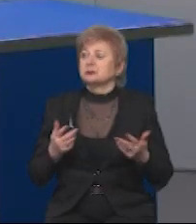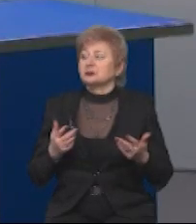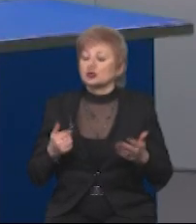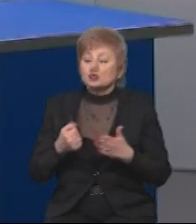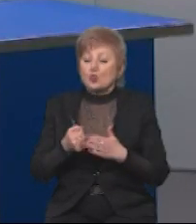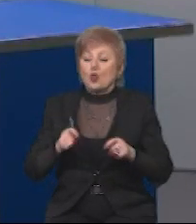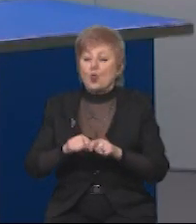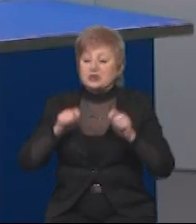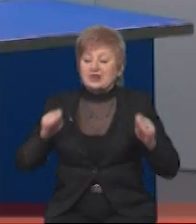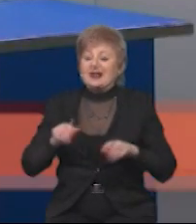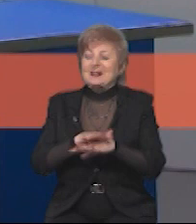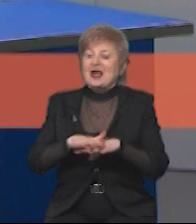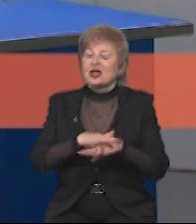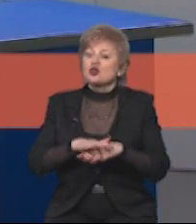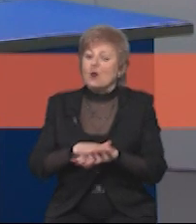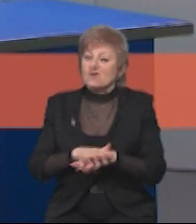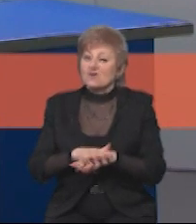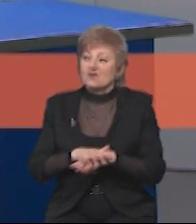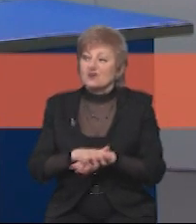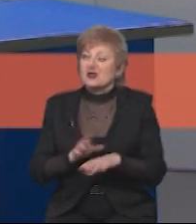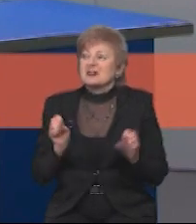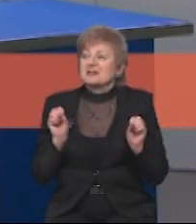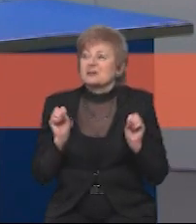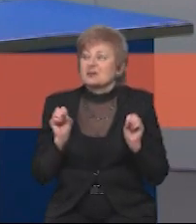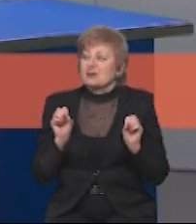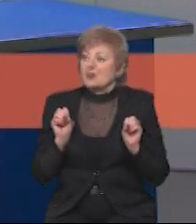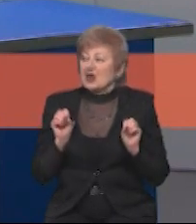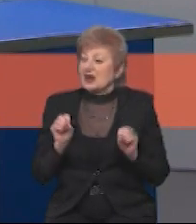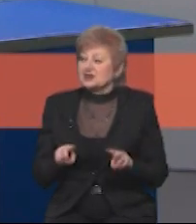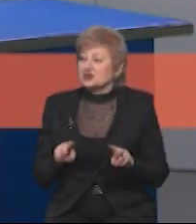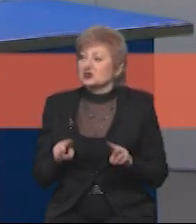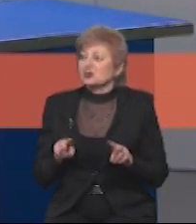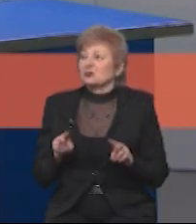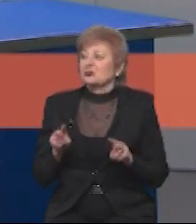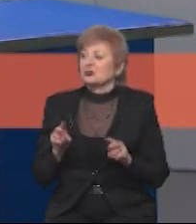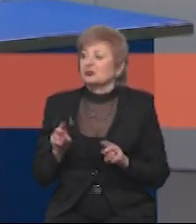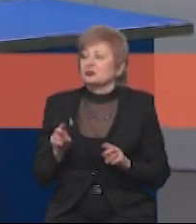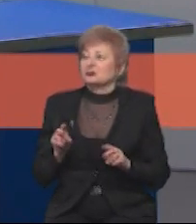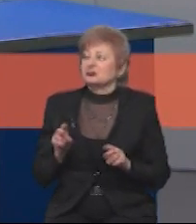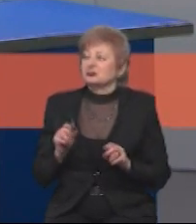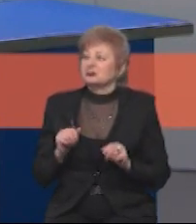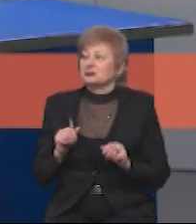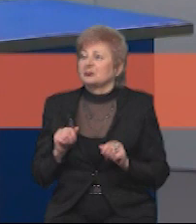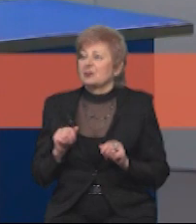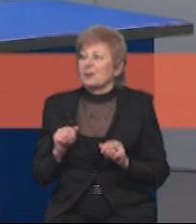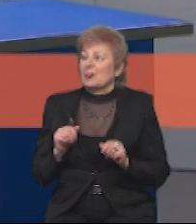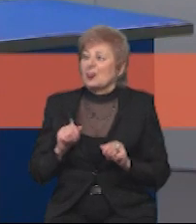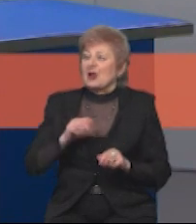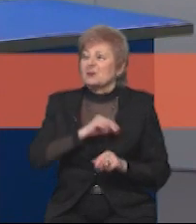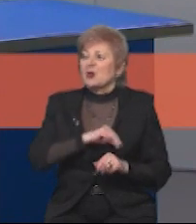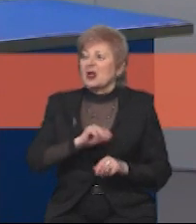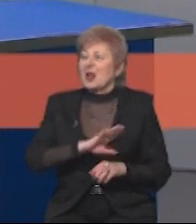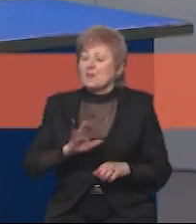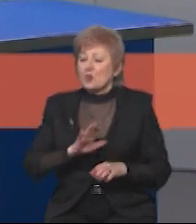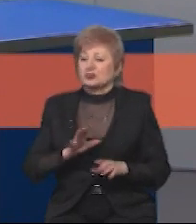открытие рынков, пускай они не будут не на постоянной основе работать, пускай это будет не полностью